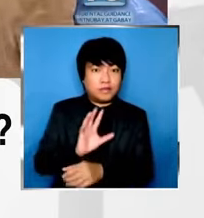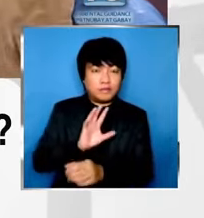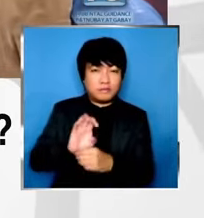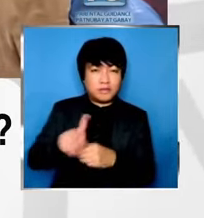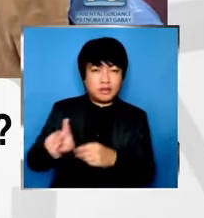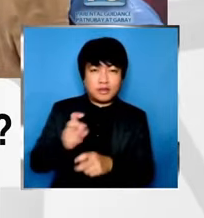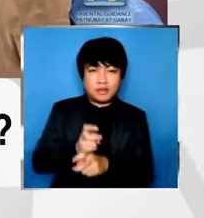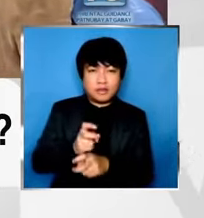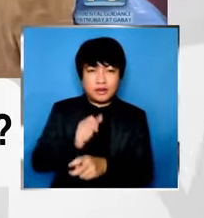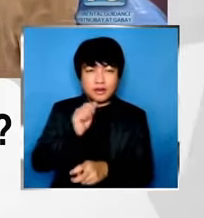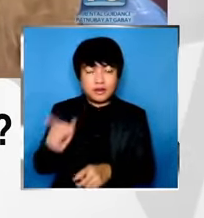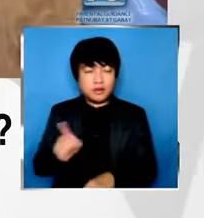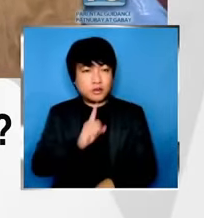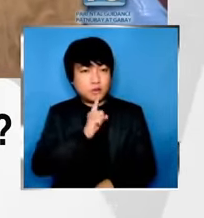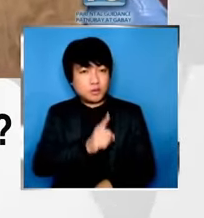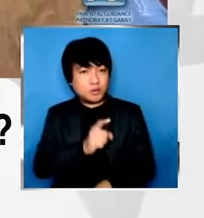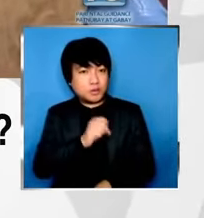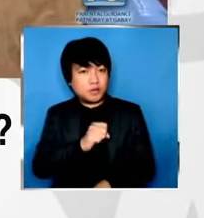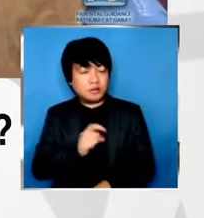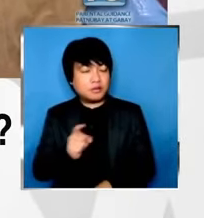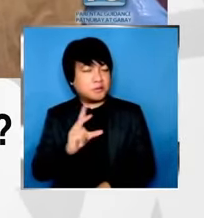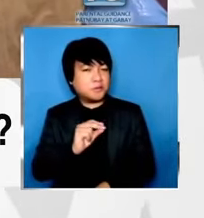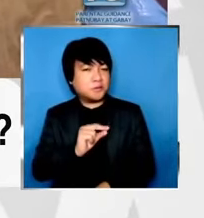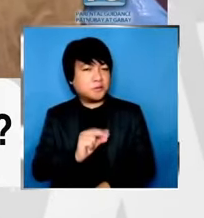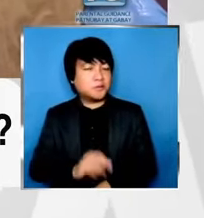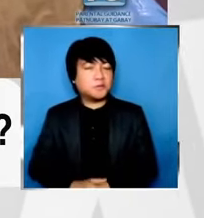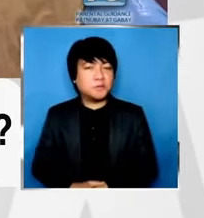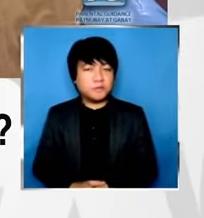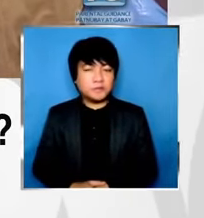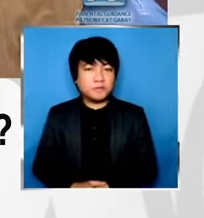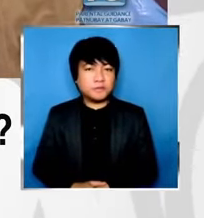detector, truth or lie?